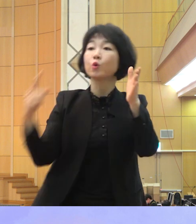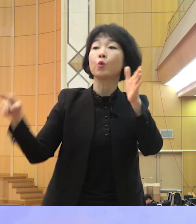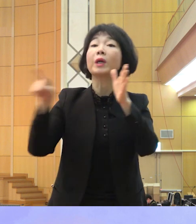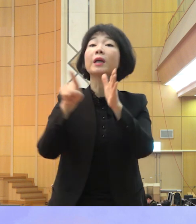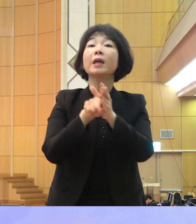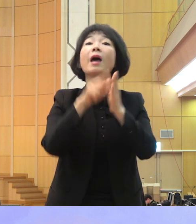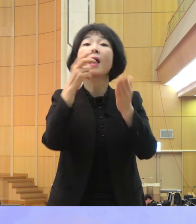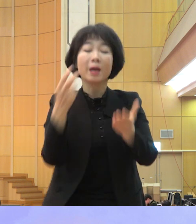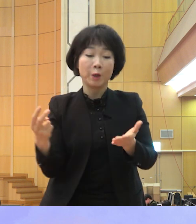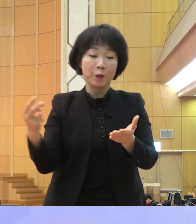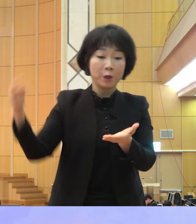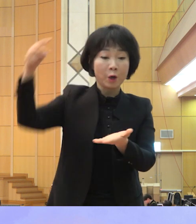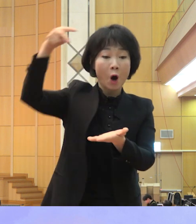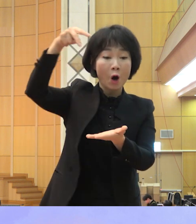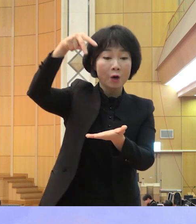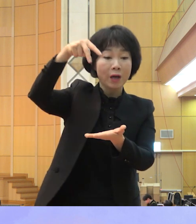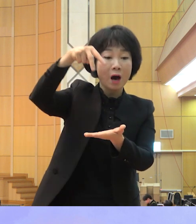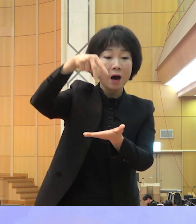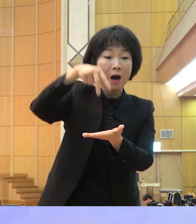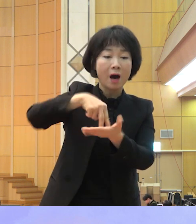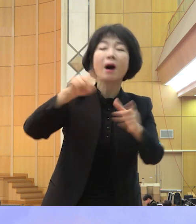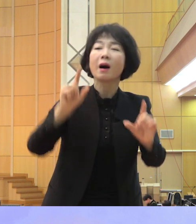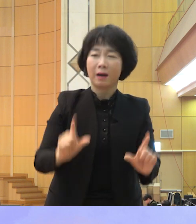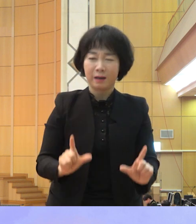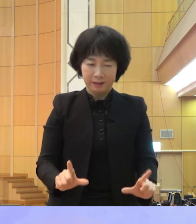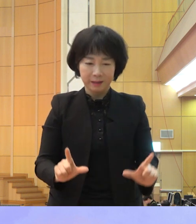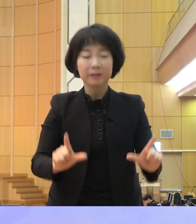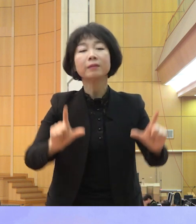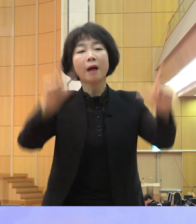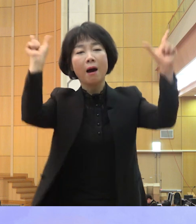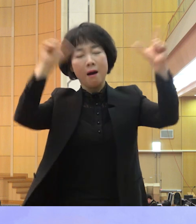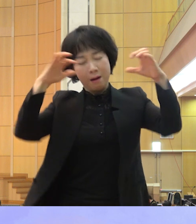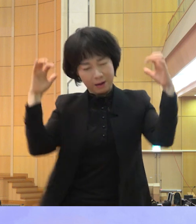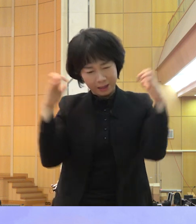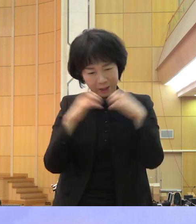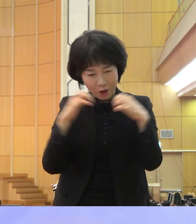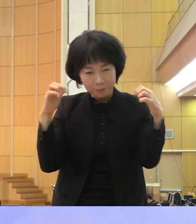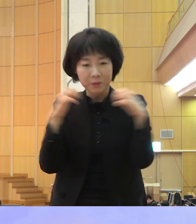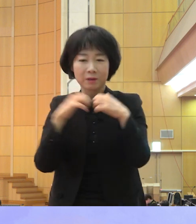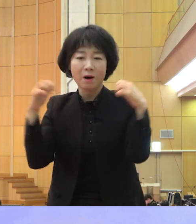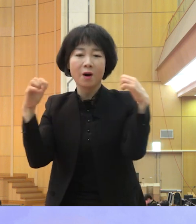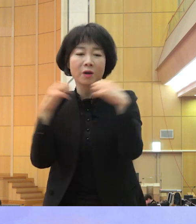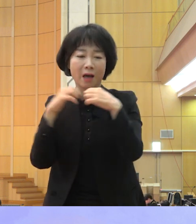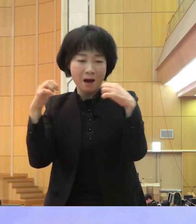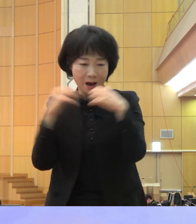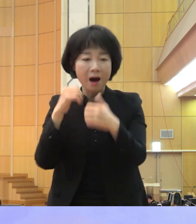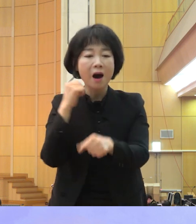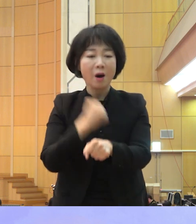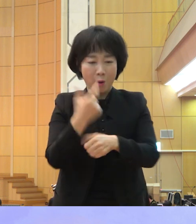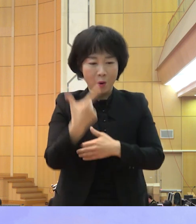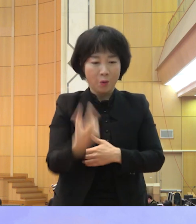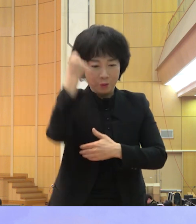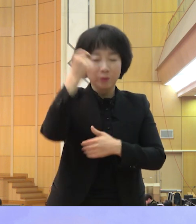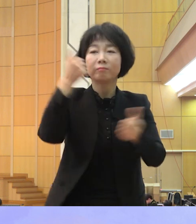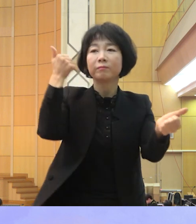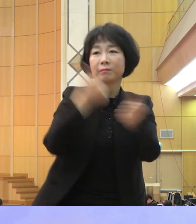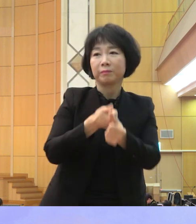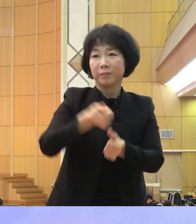군병들아, 주 위에 일어나. 이날에